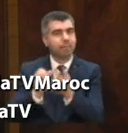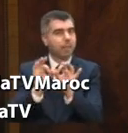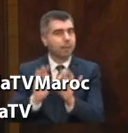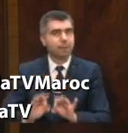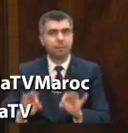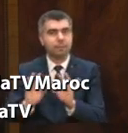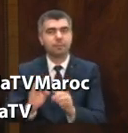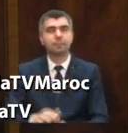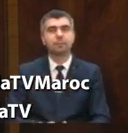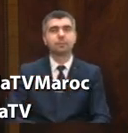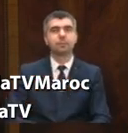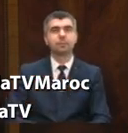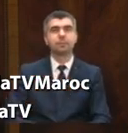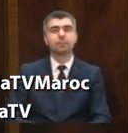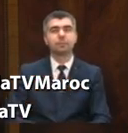منه.